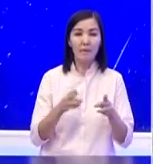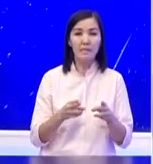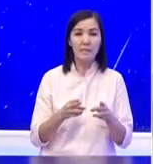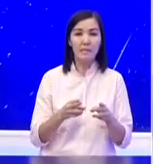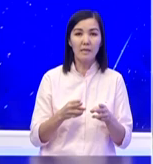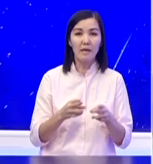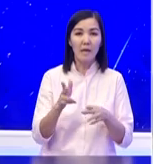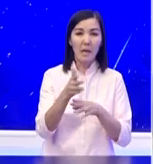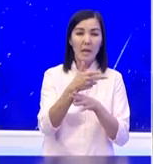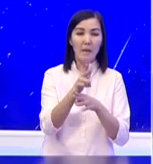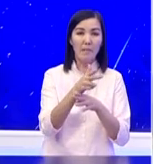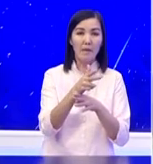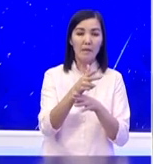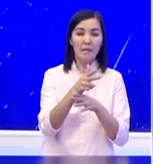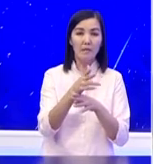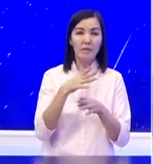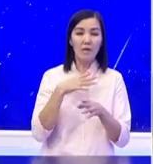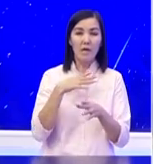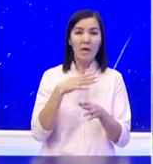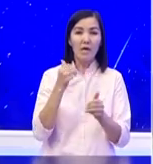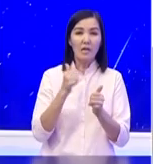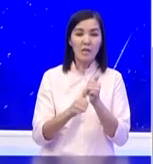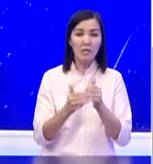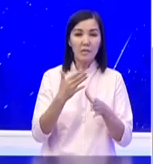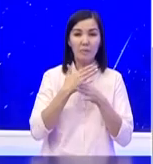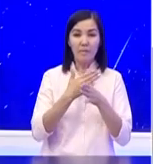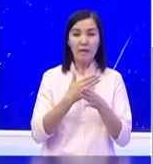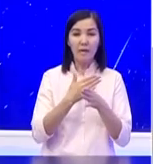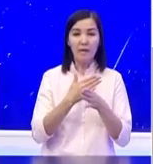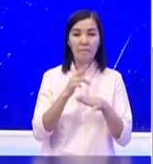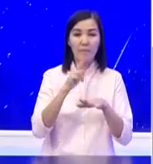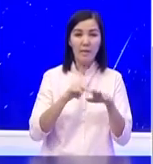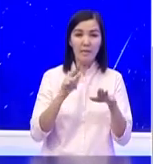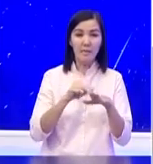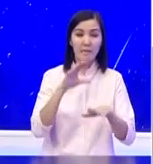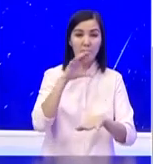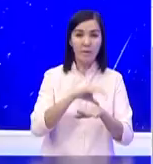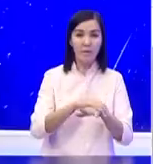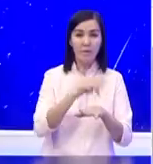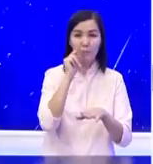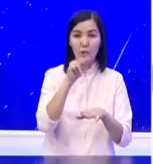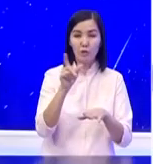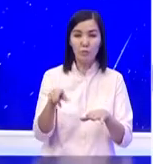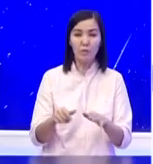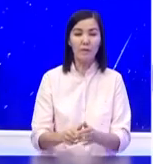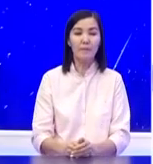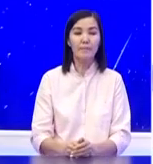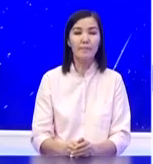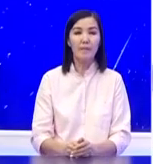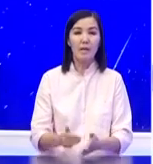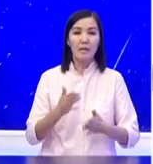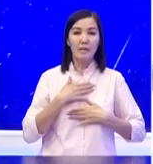и камеры видеонаблюдения. Зачастую именно они помогают полицейским раскрыть то или иное преступление. Также нами